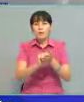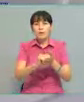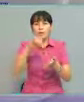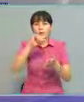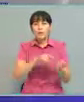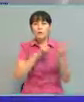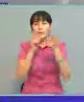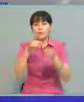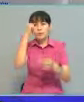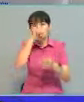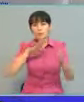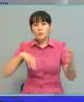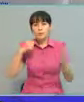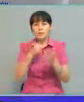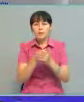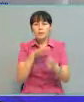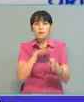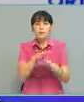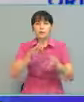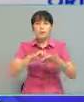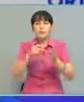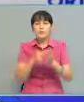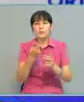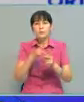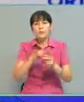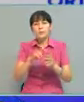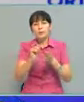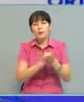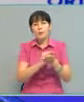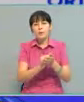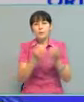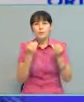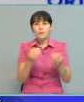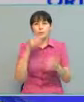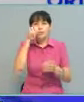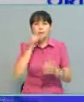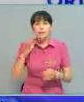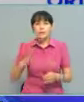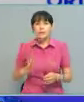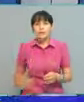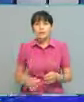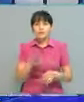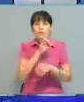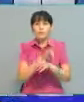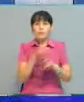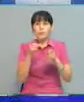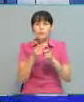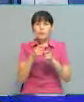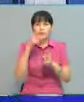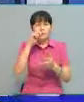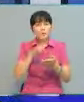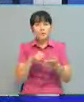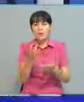қабылдауда жыл соңына дейін жүргізіледі деп жоспарлануда. Сондықтан құжат қабылдау бүгін ертең тоқтатылады деген жел сөзге ерудің